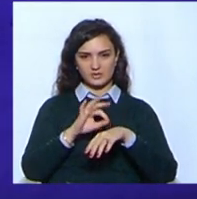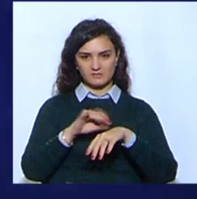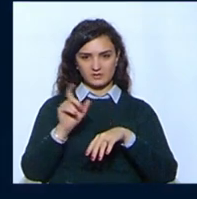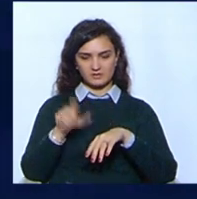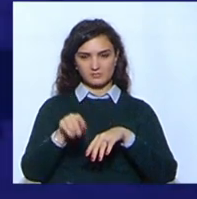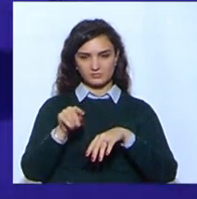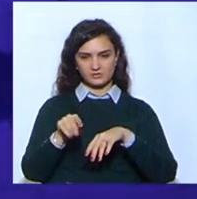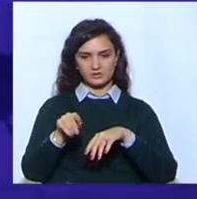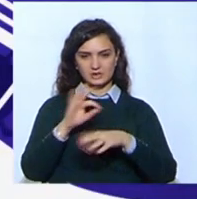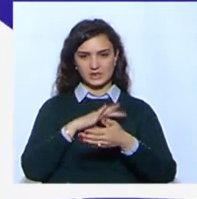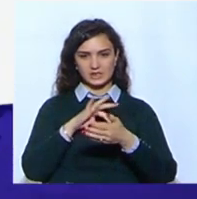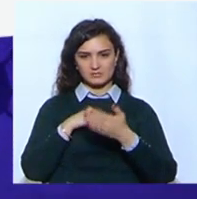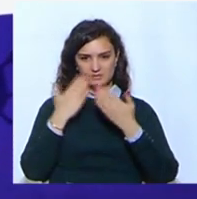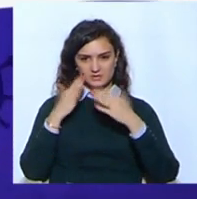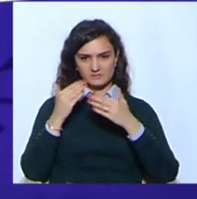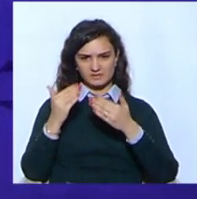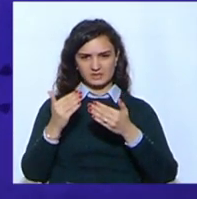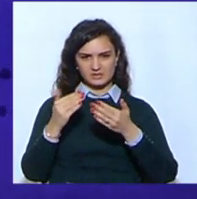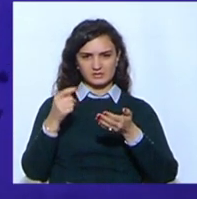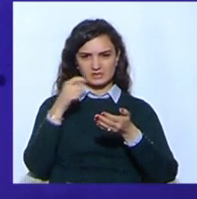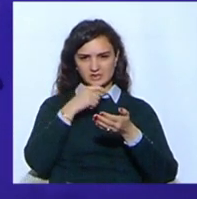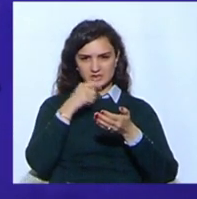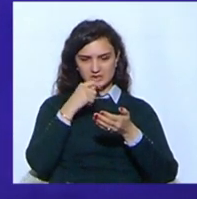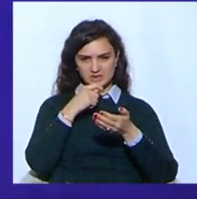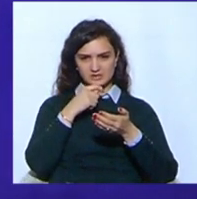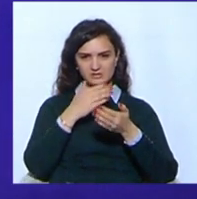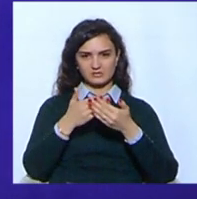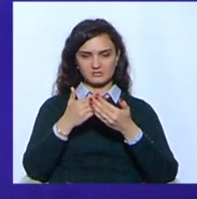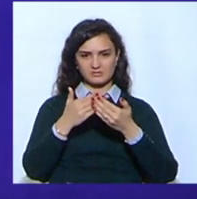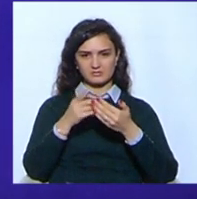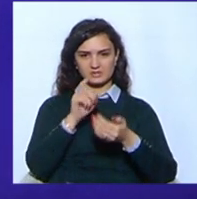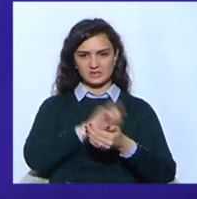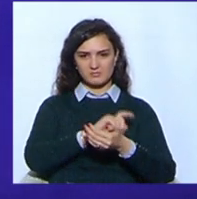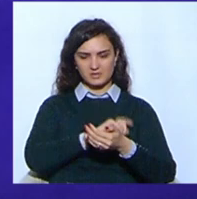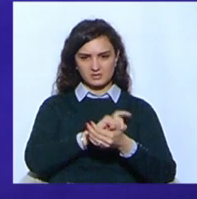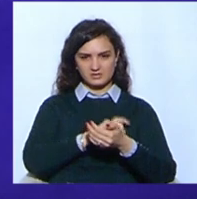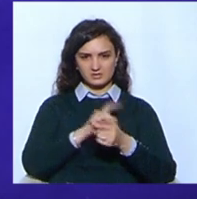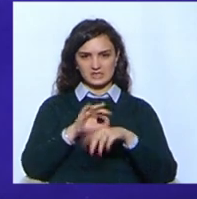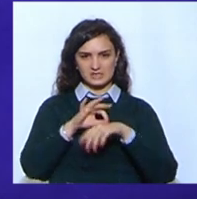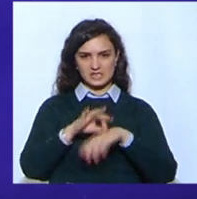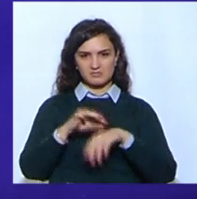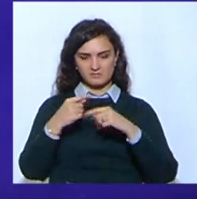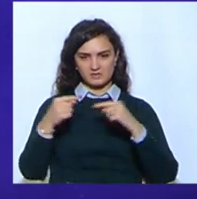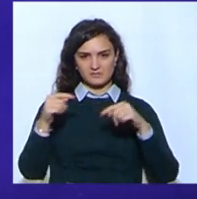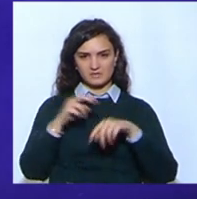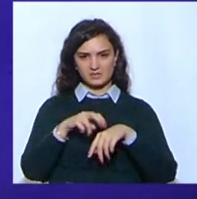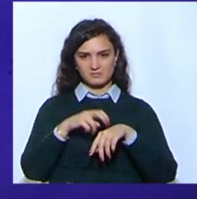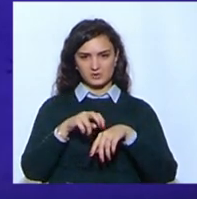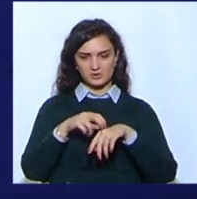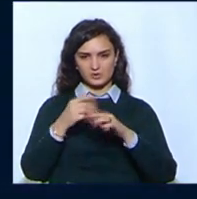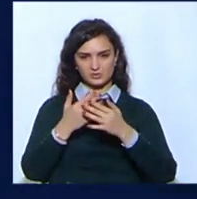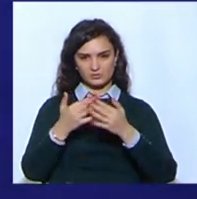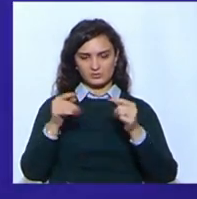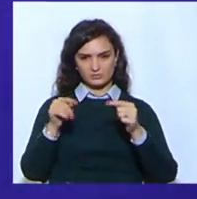დაავადებულთან. იყენებთ სხვის პირად ნივთებს, კბილის ჯაგრის, საბარს. იტარებთ სხვადასხვა სამედიცინო